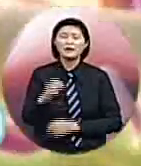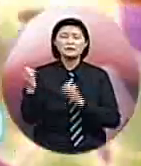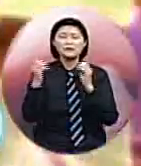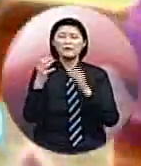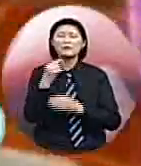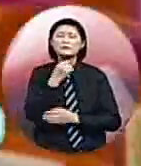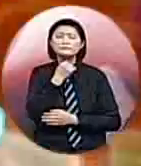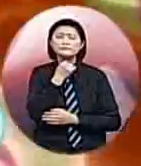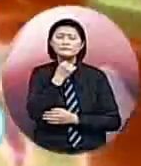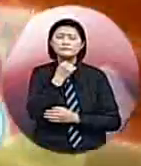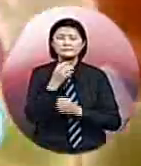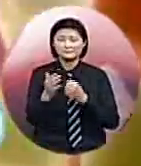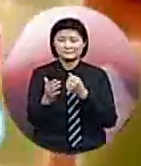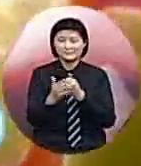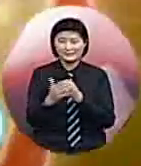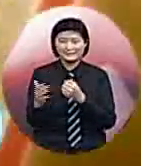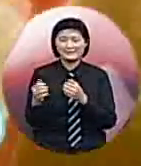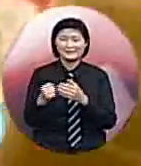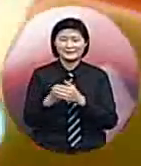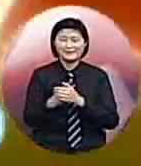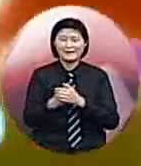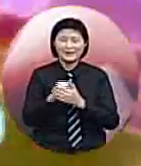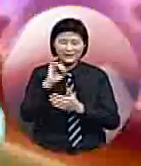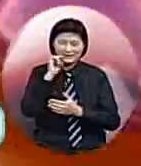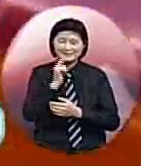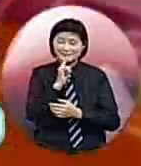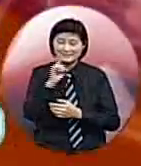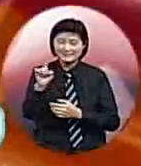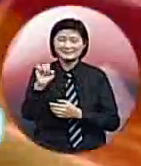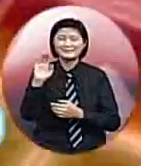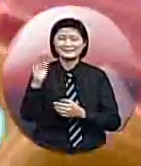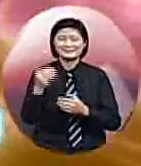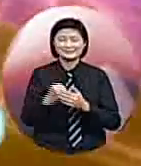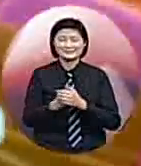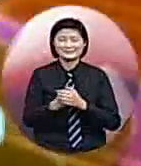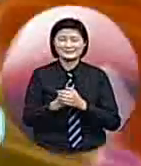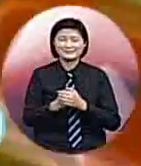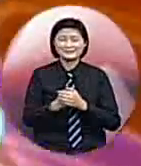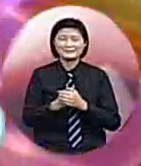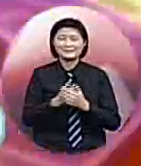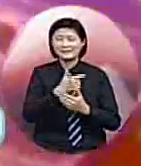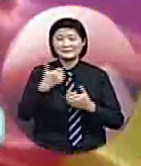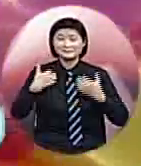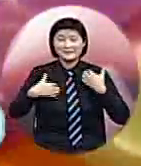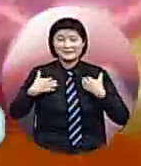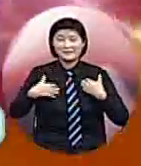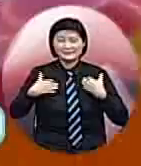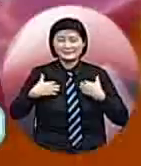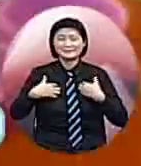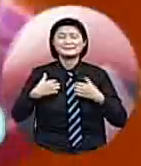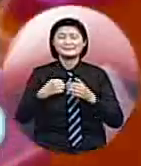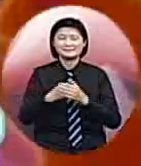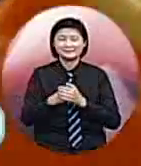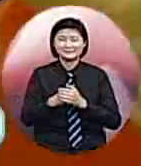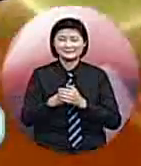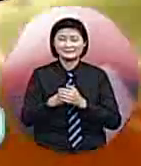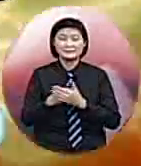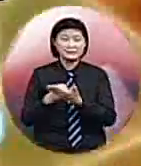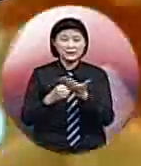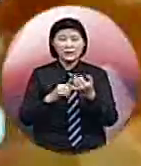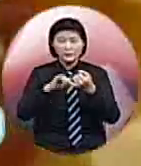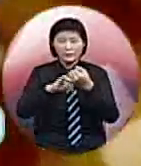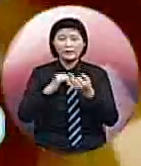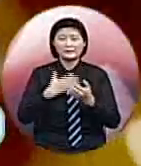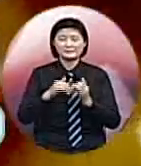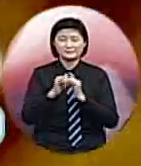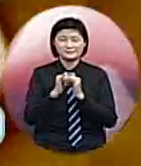하고 싶어서 예. 뭐 어렵게 이게 신청이 됐어요. 너무 예. 잘해주셨습니다. 예. 예. 감사합니다. 꼭 네. 이분들을